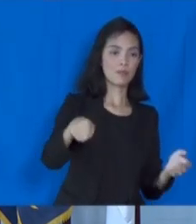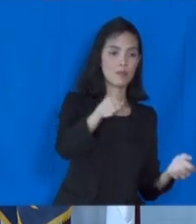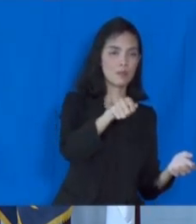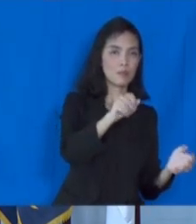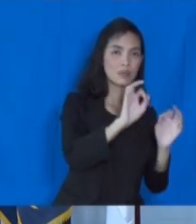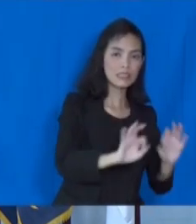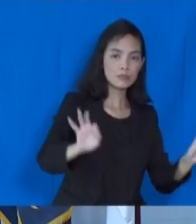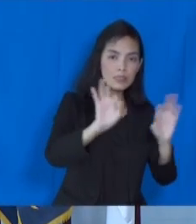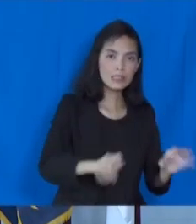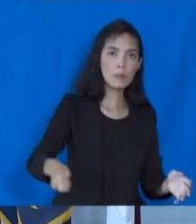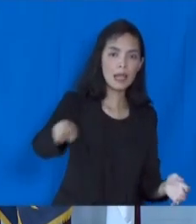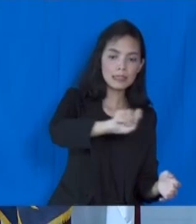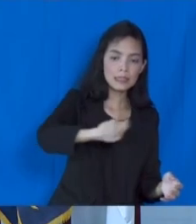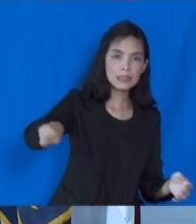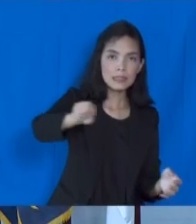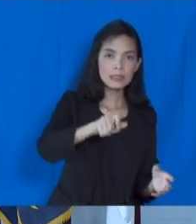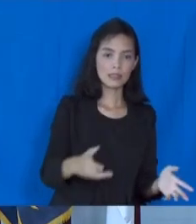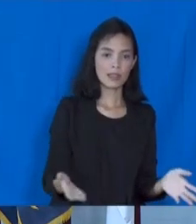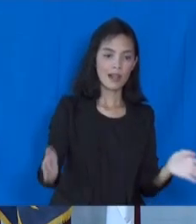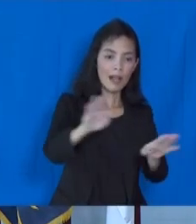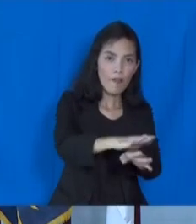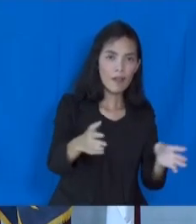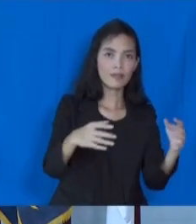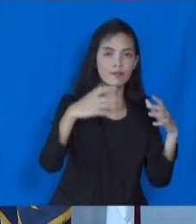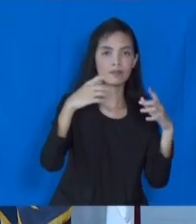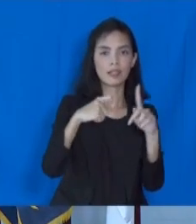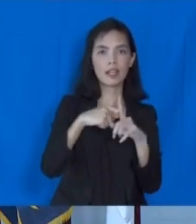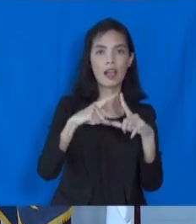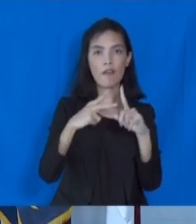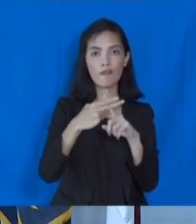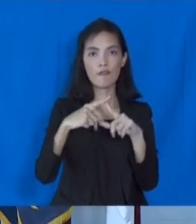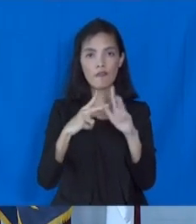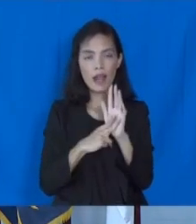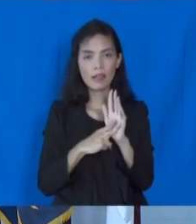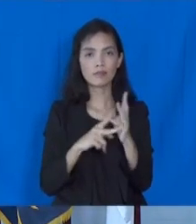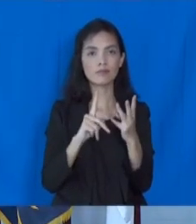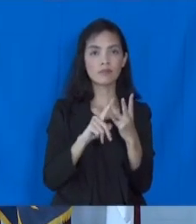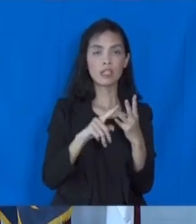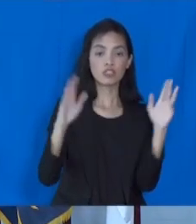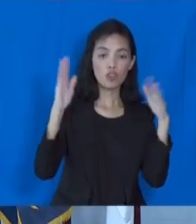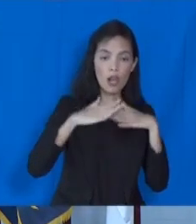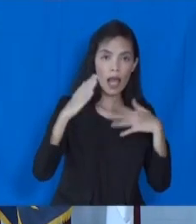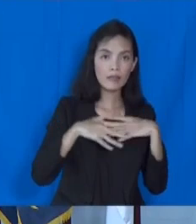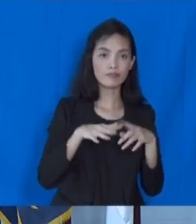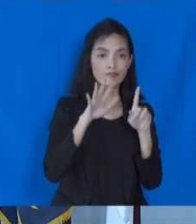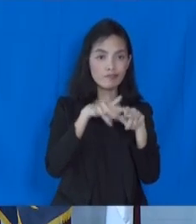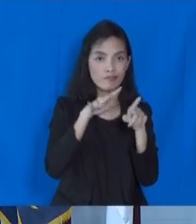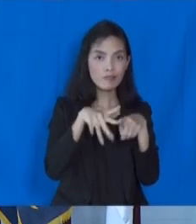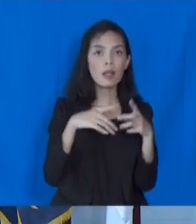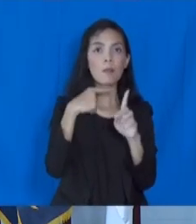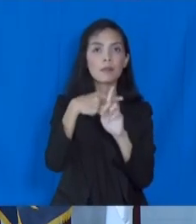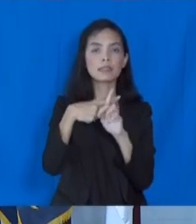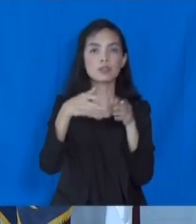Hai kafan and kemudian on selatan hingga kemudian penguburan protokol-protokol